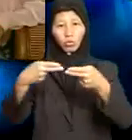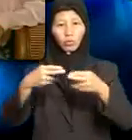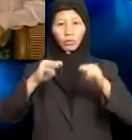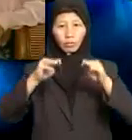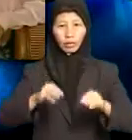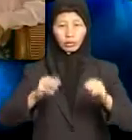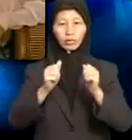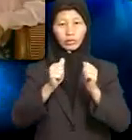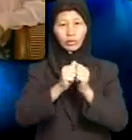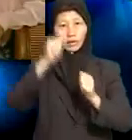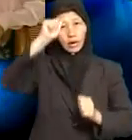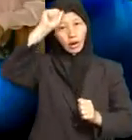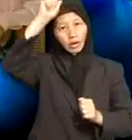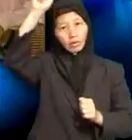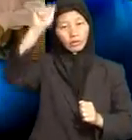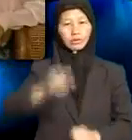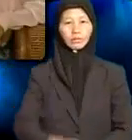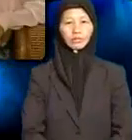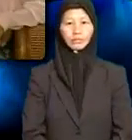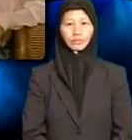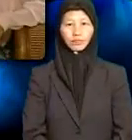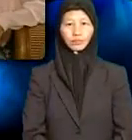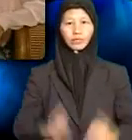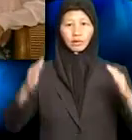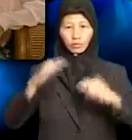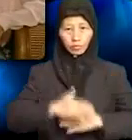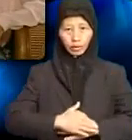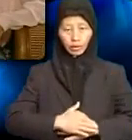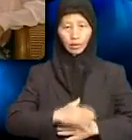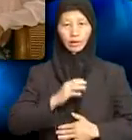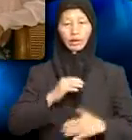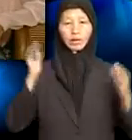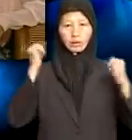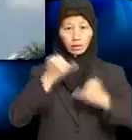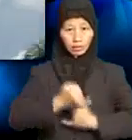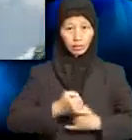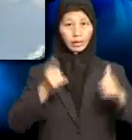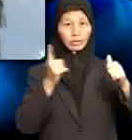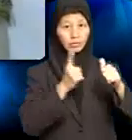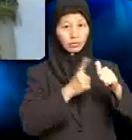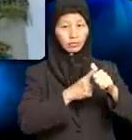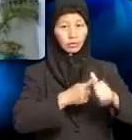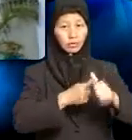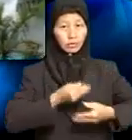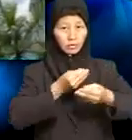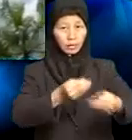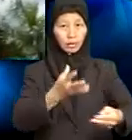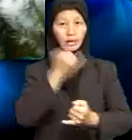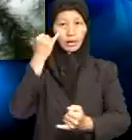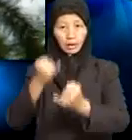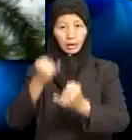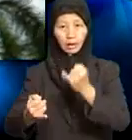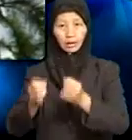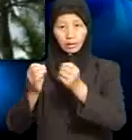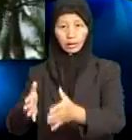dengan penciptanya secara langsung. Sembahyang juga merupakan ibadah yang mula-mula disyariatkan dan yang paling akhir ditinggalkan